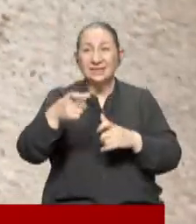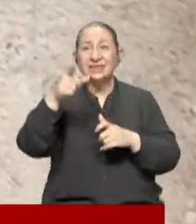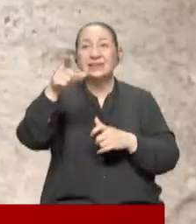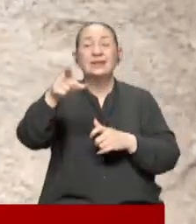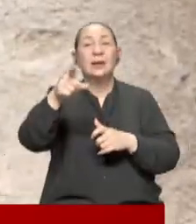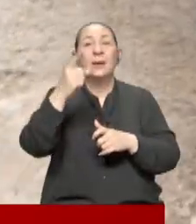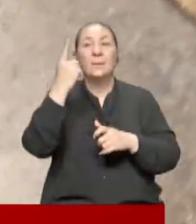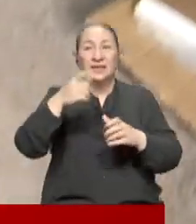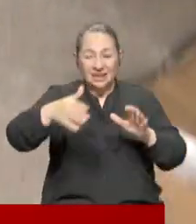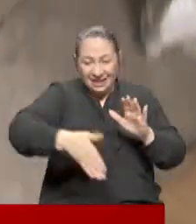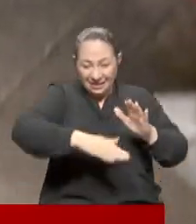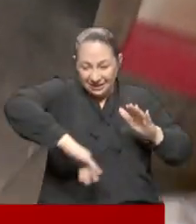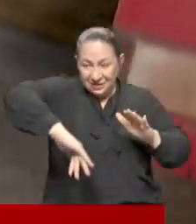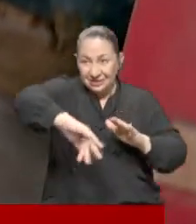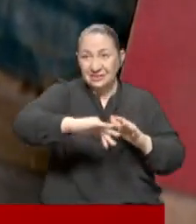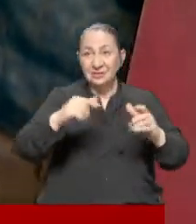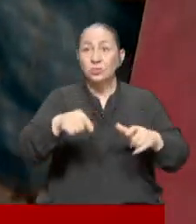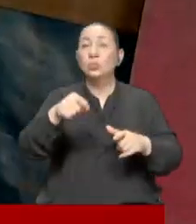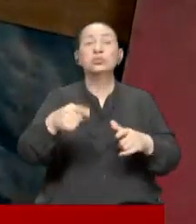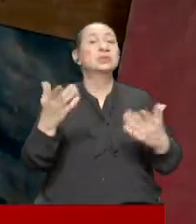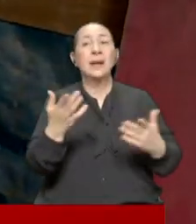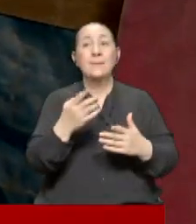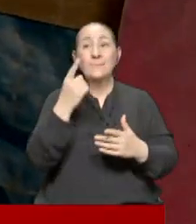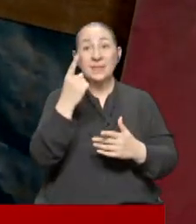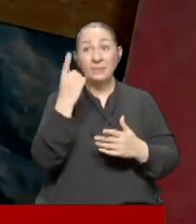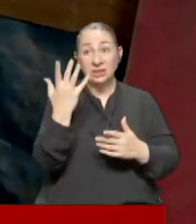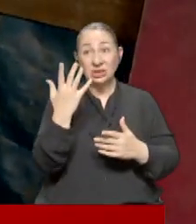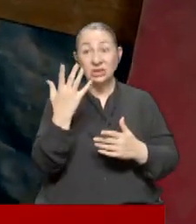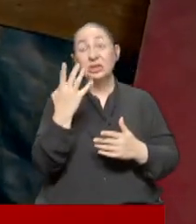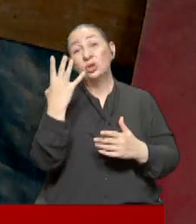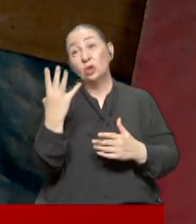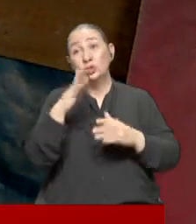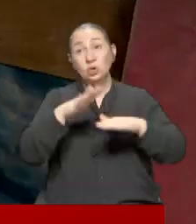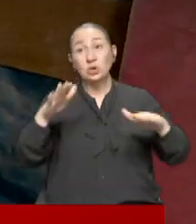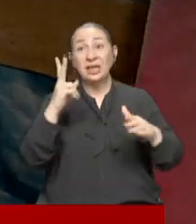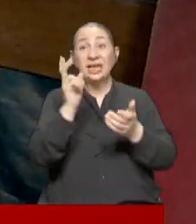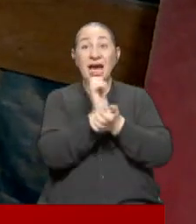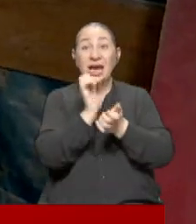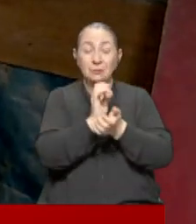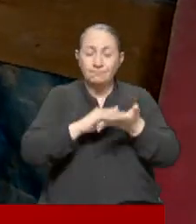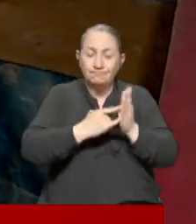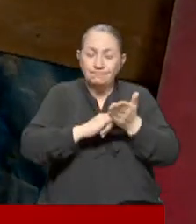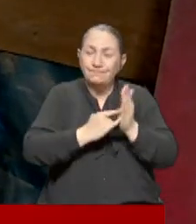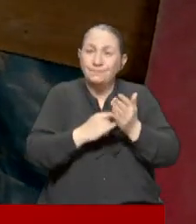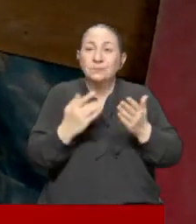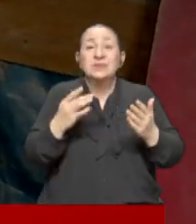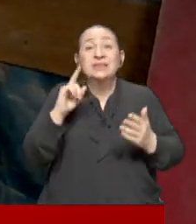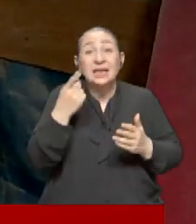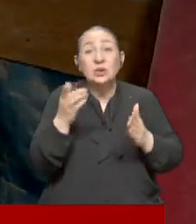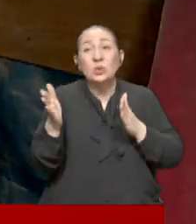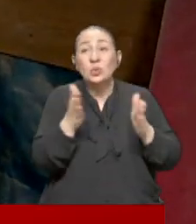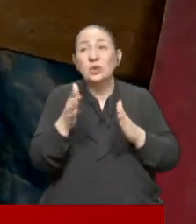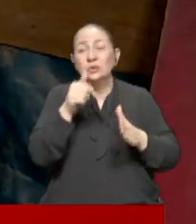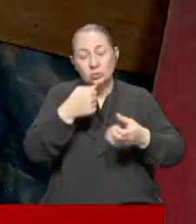ve işte bir tanrının önündeyiz bu tandırdan 15 diğeri 4 çocuklu iki aile geçiriyor sadece